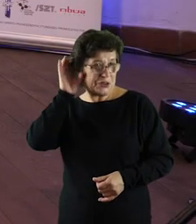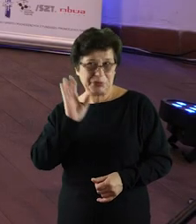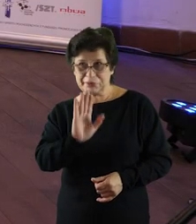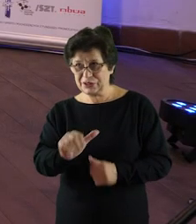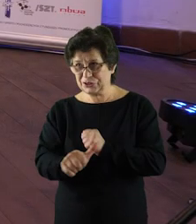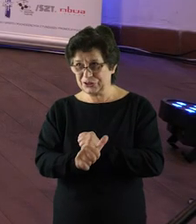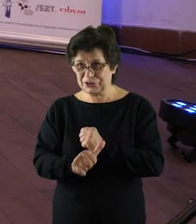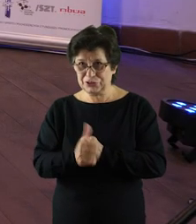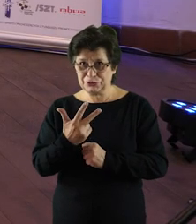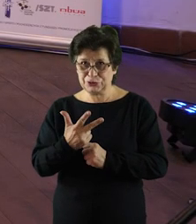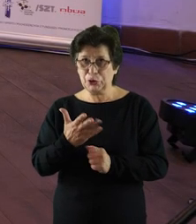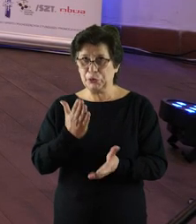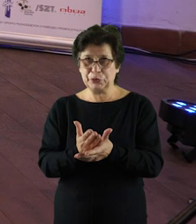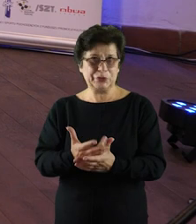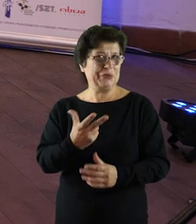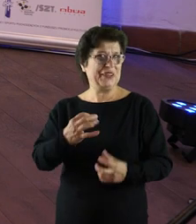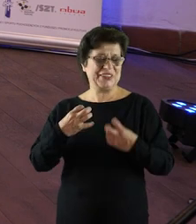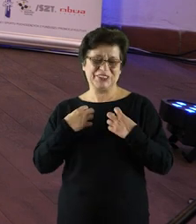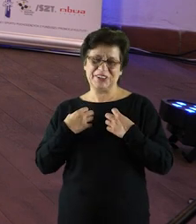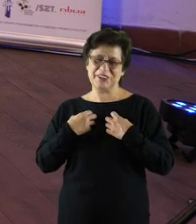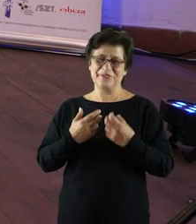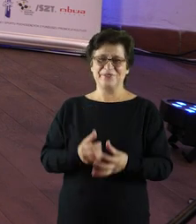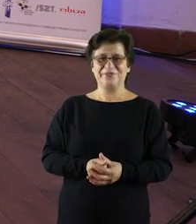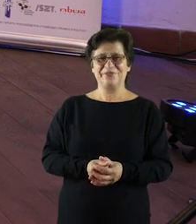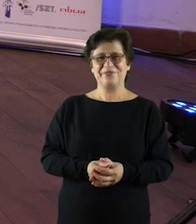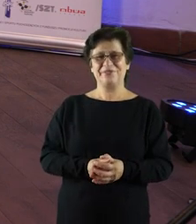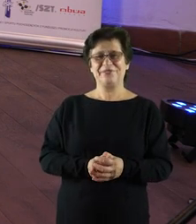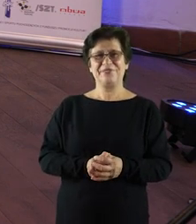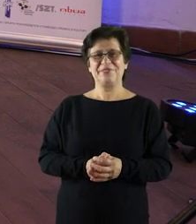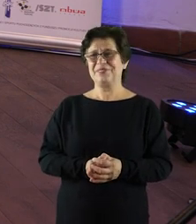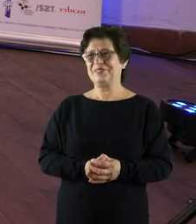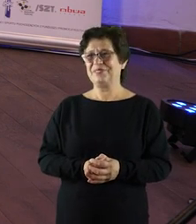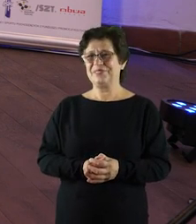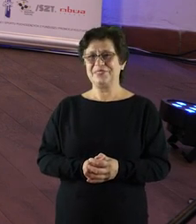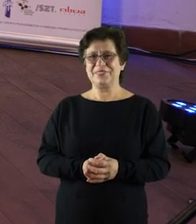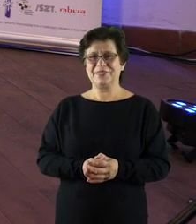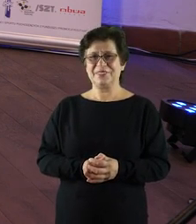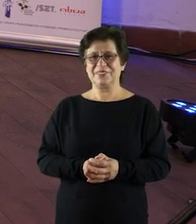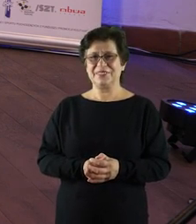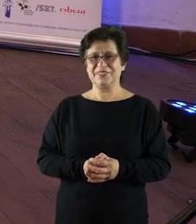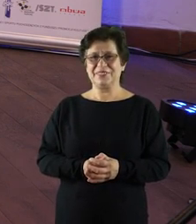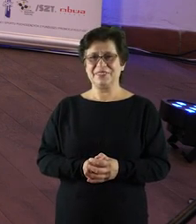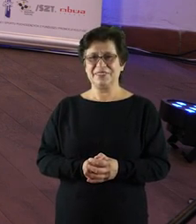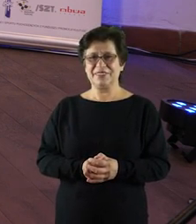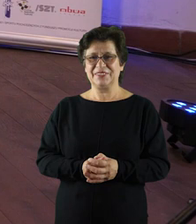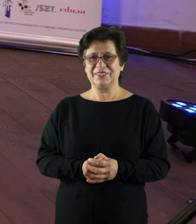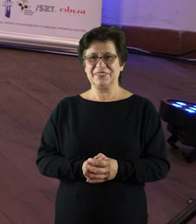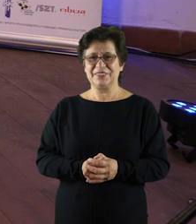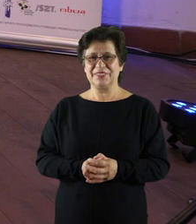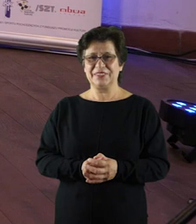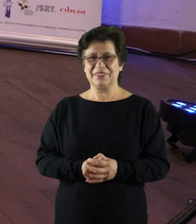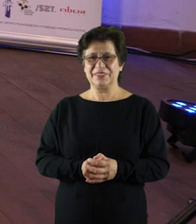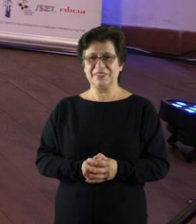na ogół nie żyją. Bardzo proszę. Dlaczego pani wybrała kierunek